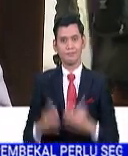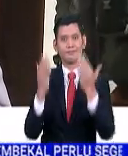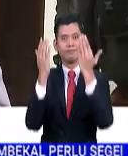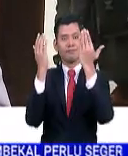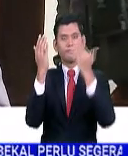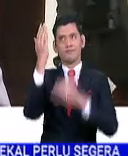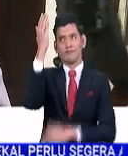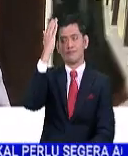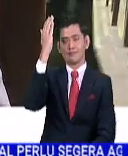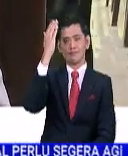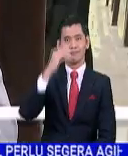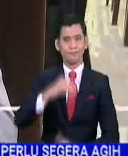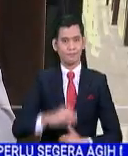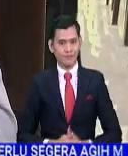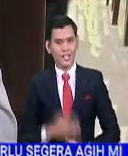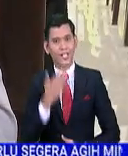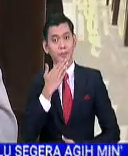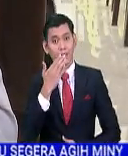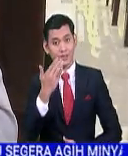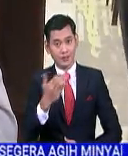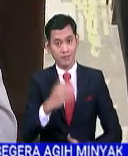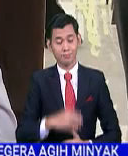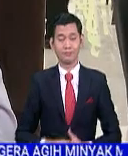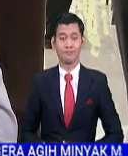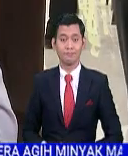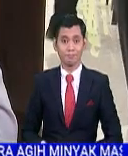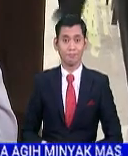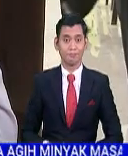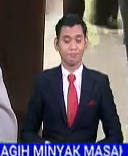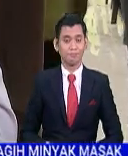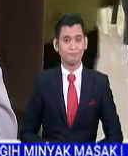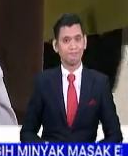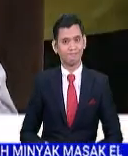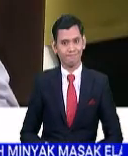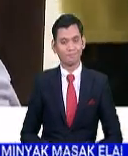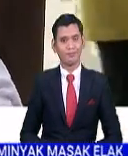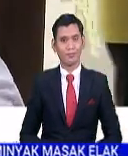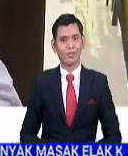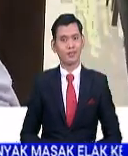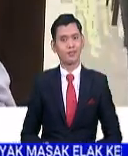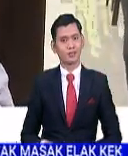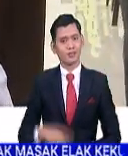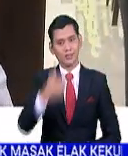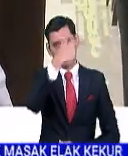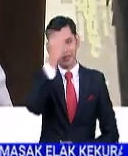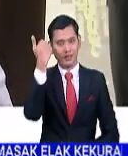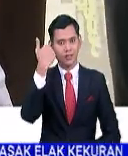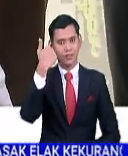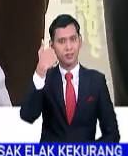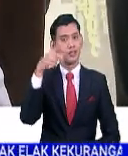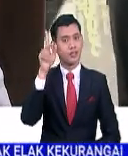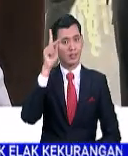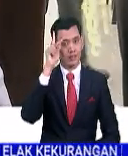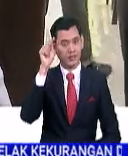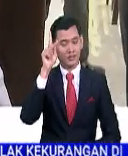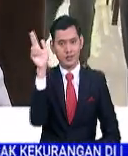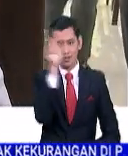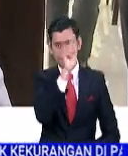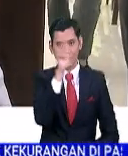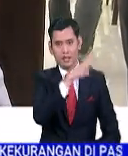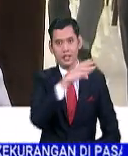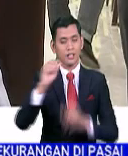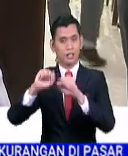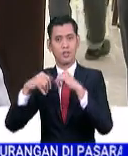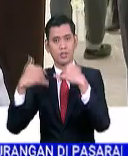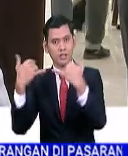bersyukurlah atau berterima kasih kerana pihak Pantan Gateway atau Gateway bersama dengan